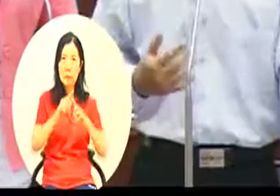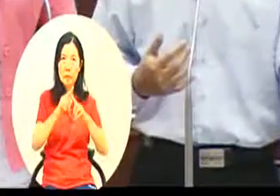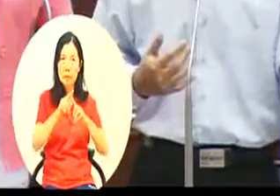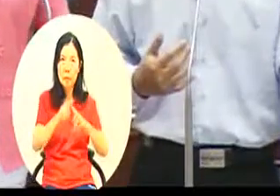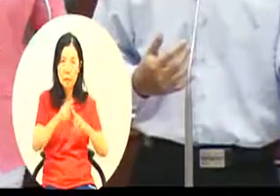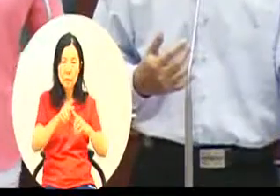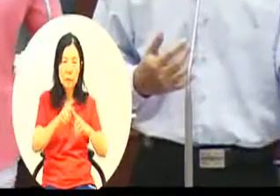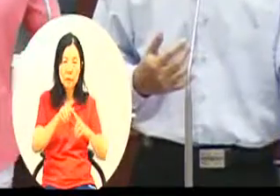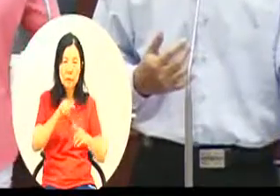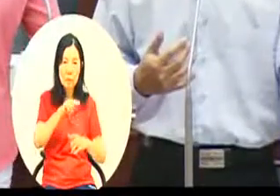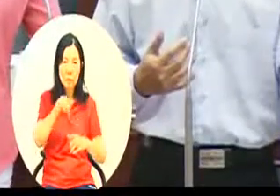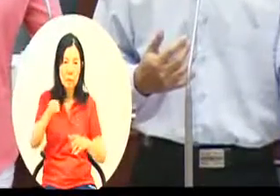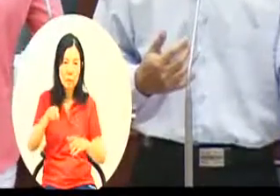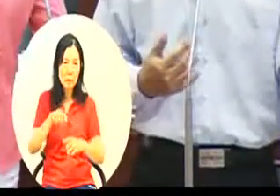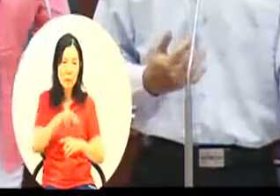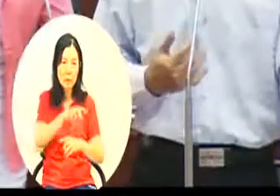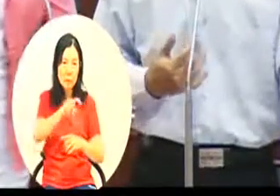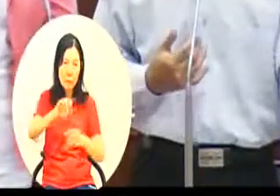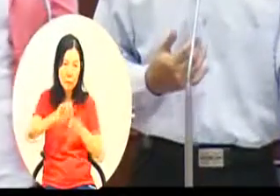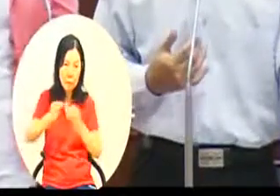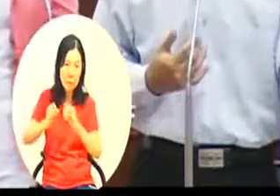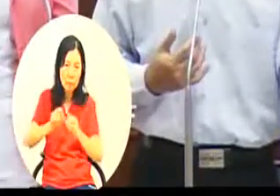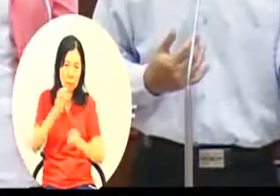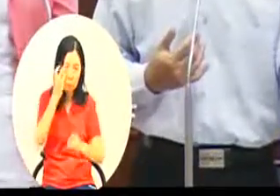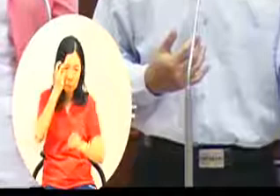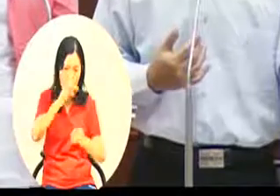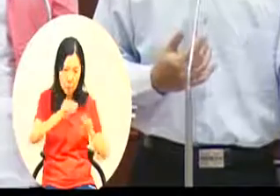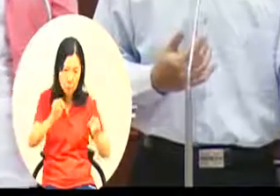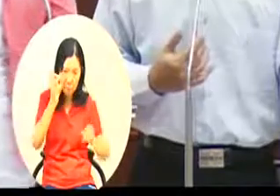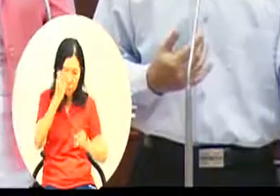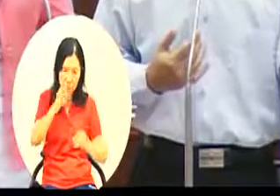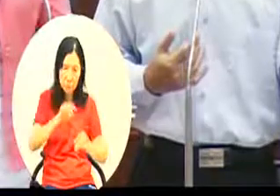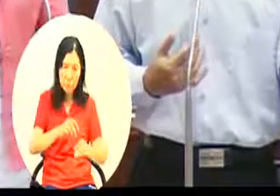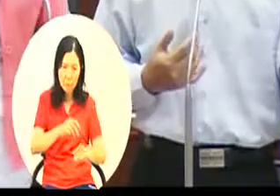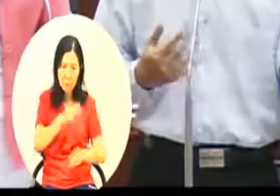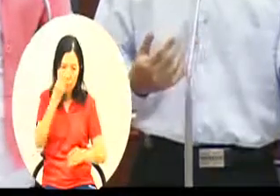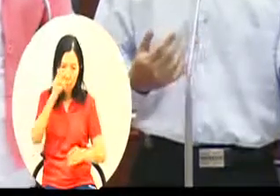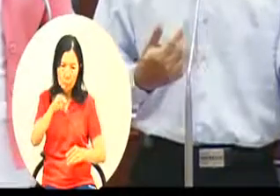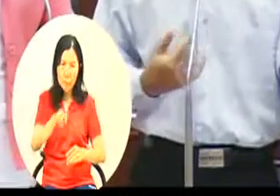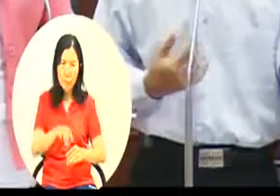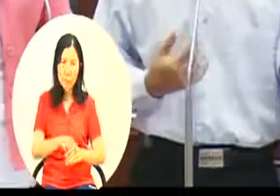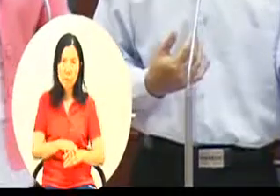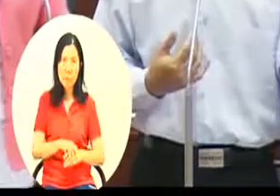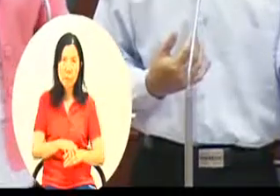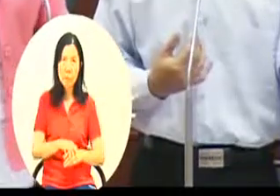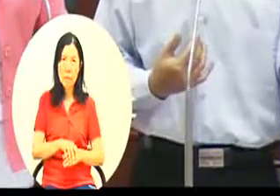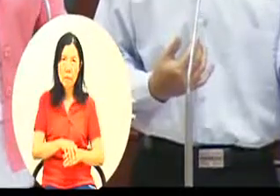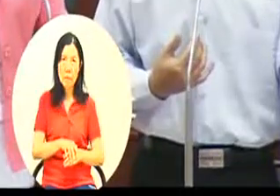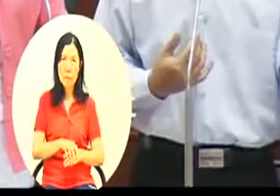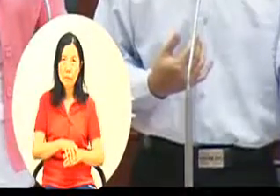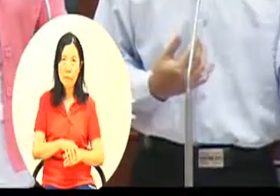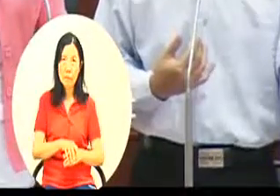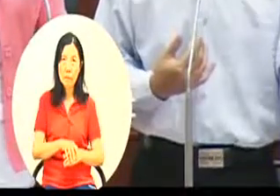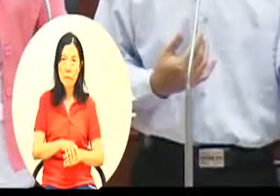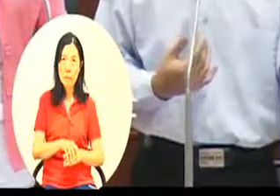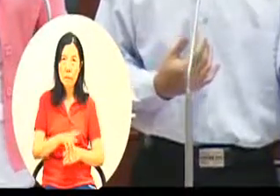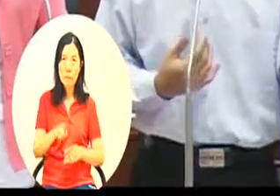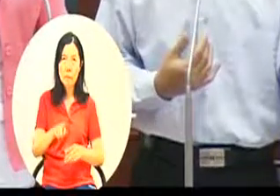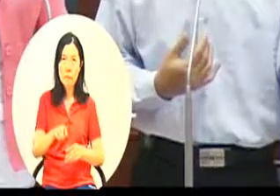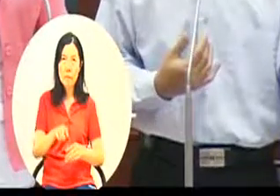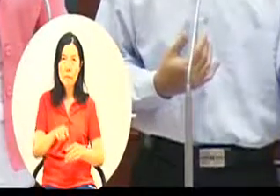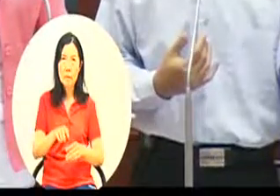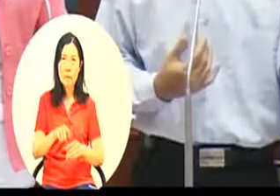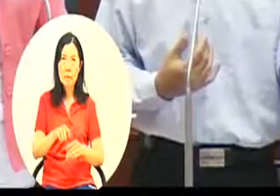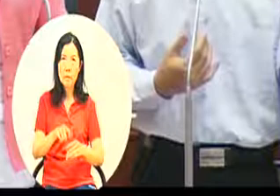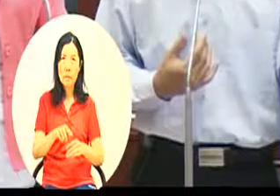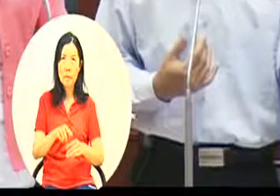边的这一些的土地的检测，我们检测之后，当时的一个这一等整个结果，它并没有超过目